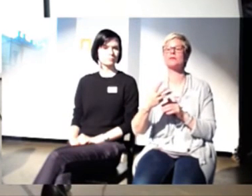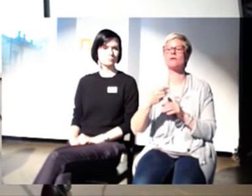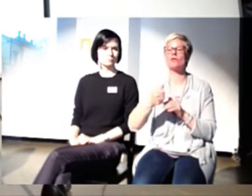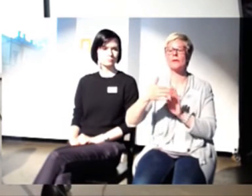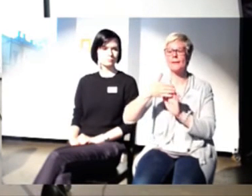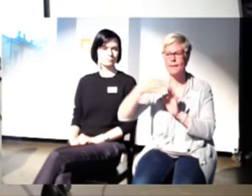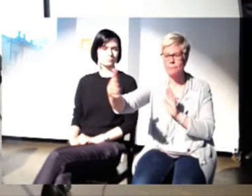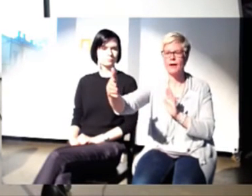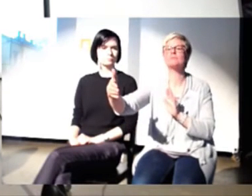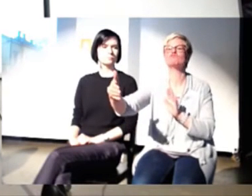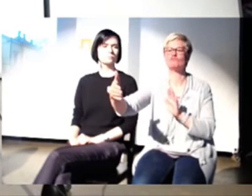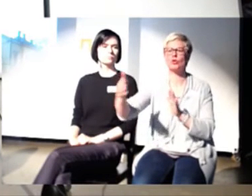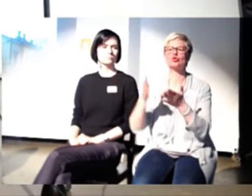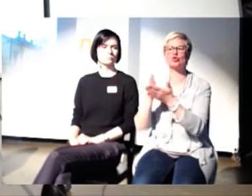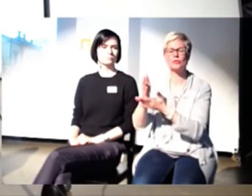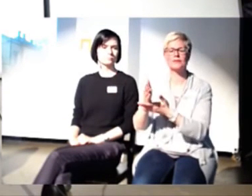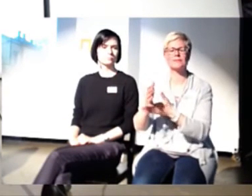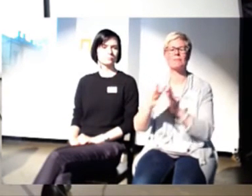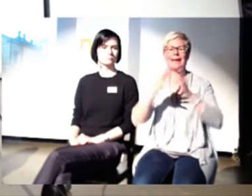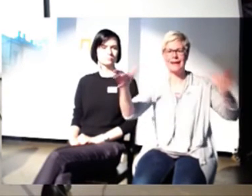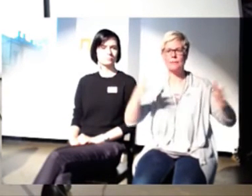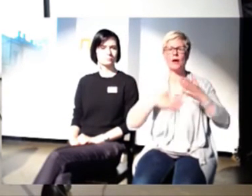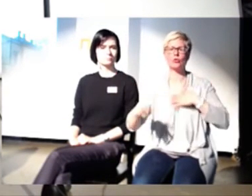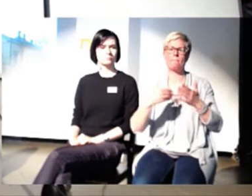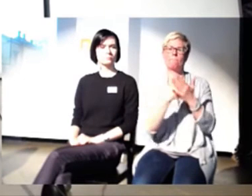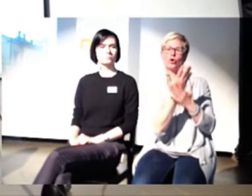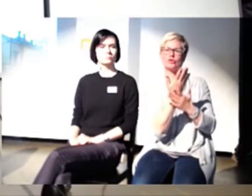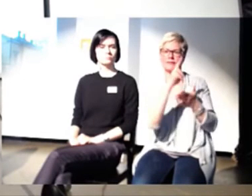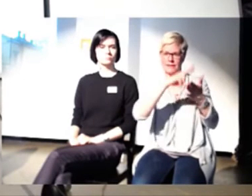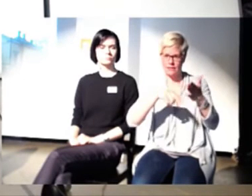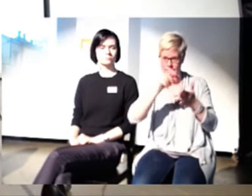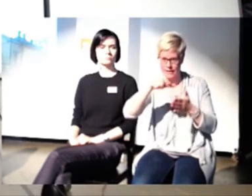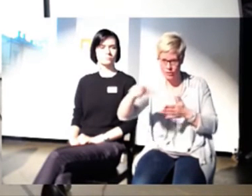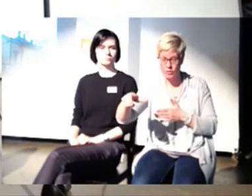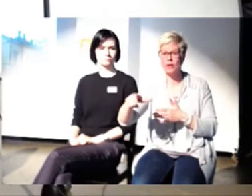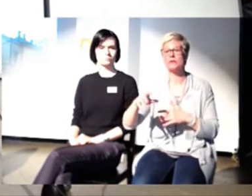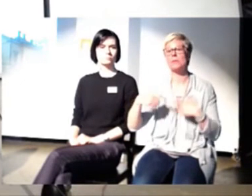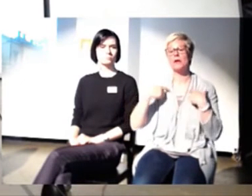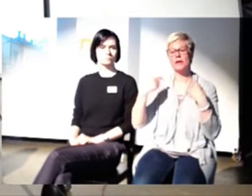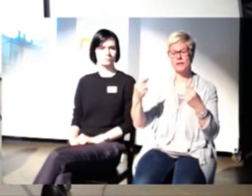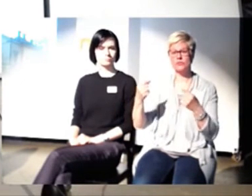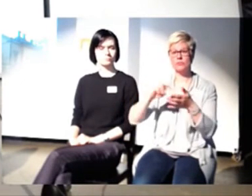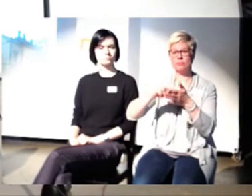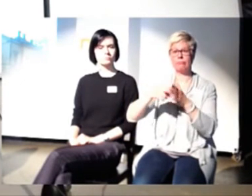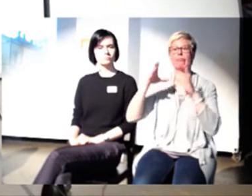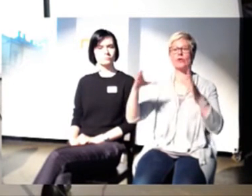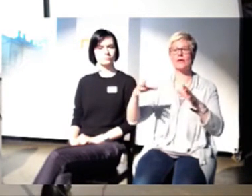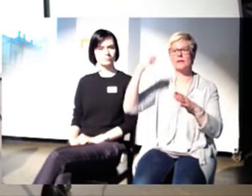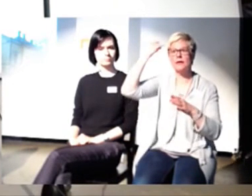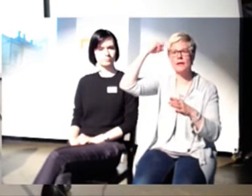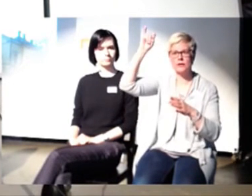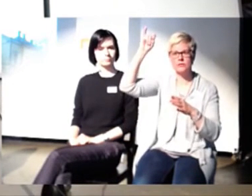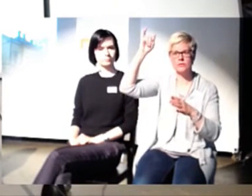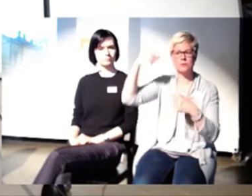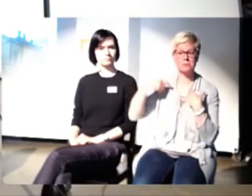vähän niin kuin pohjoismaista haettiin. Ja juuri tämmöisiä, niin kuin oltiin kiinnostuneita erilaisista projektiideoista, mitkä